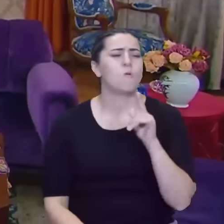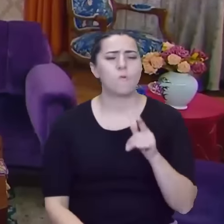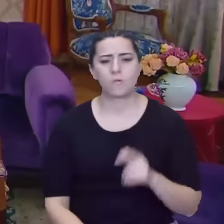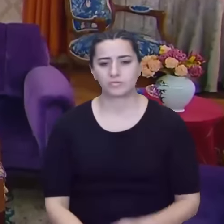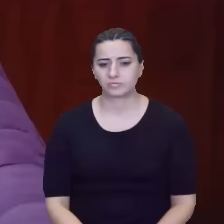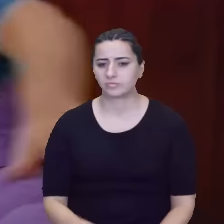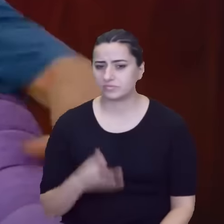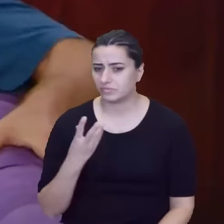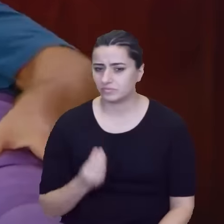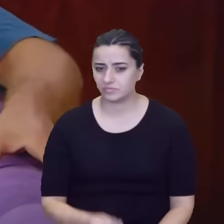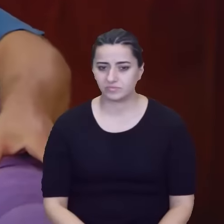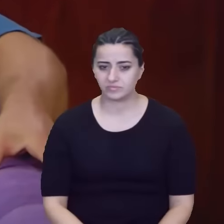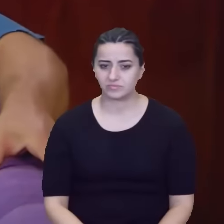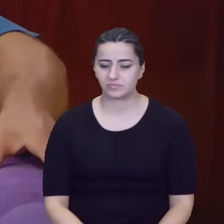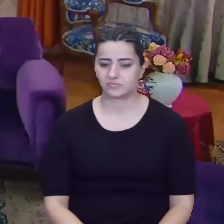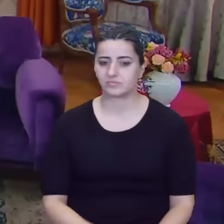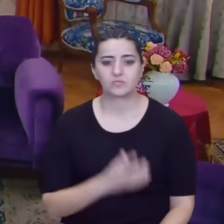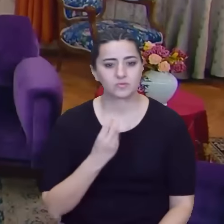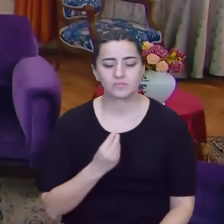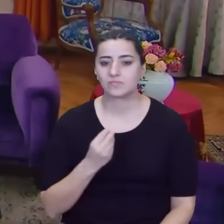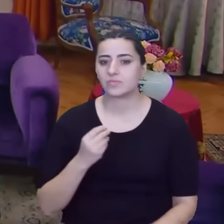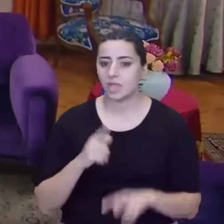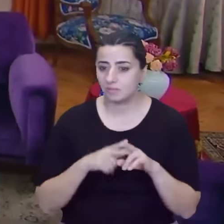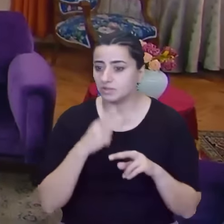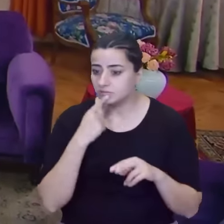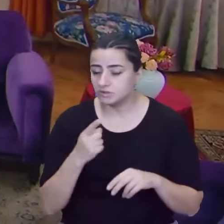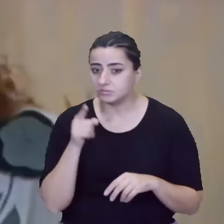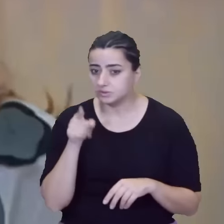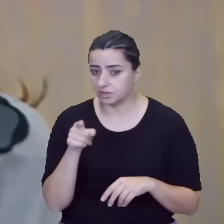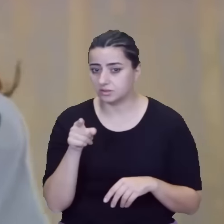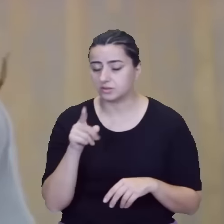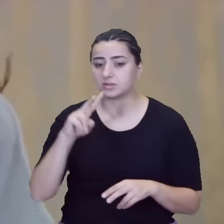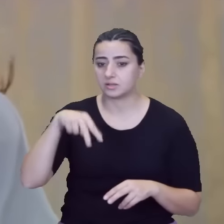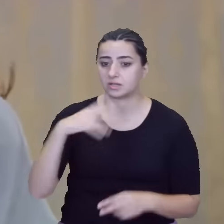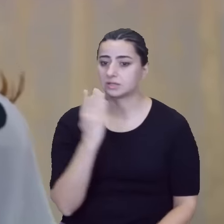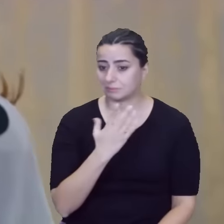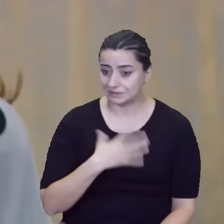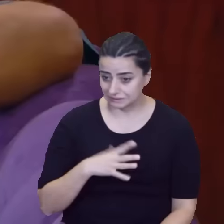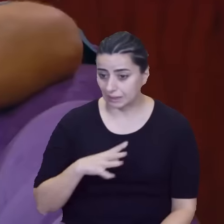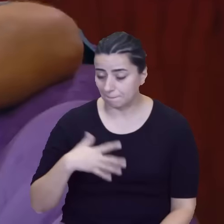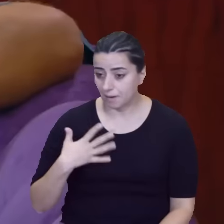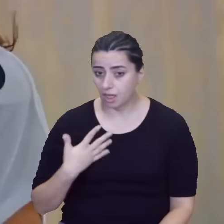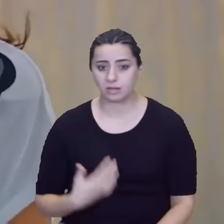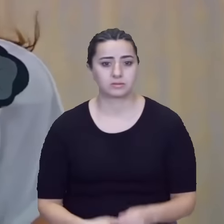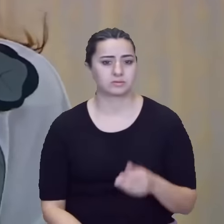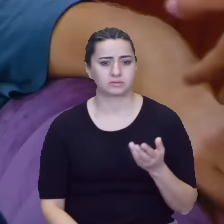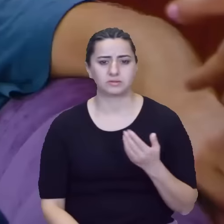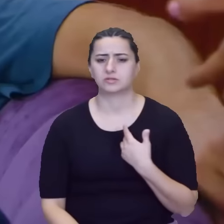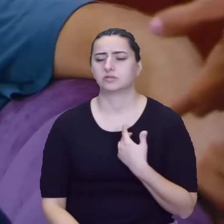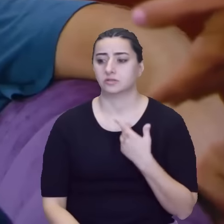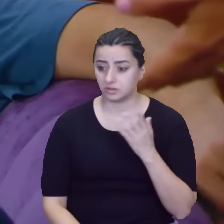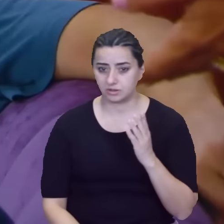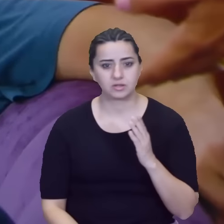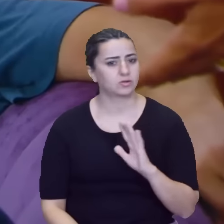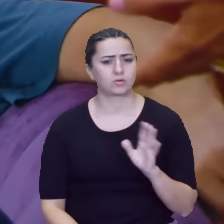kendini koltuğa attı. Efendim bir tane. Ahmet diyeceğim ki şimdi sen tabii kalkıp gitmek istersin merakından. Kim? Sen. Yok